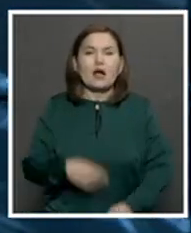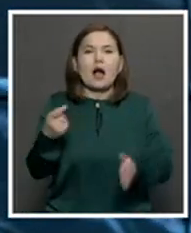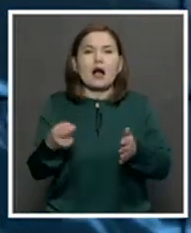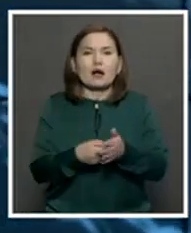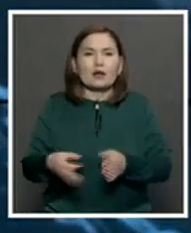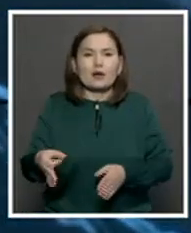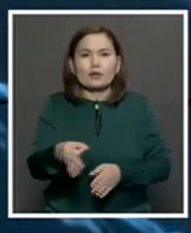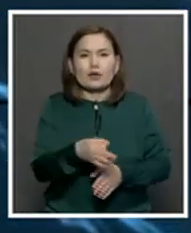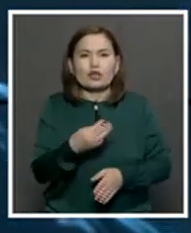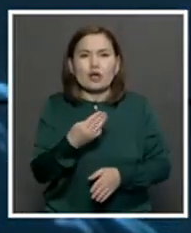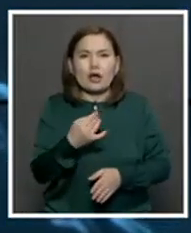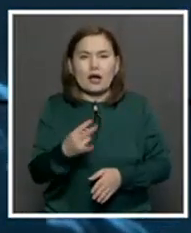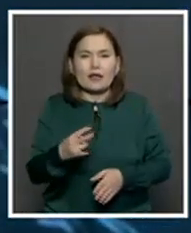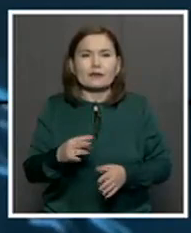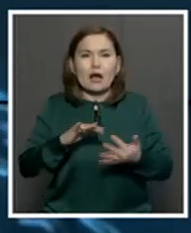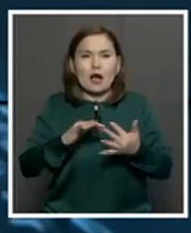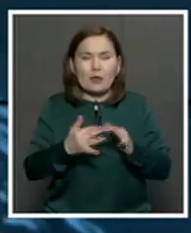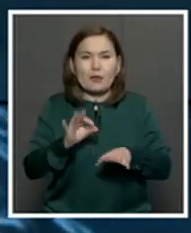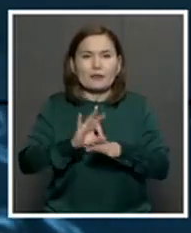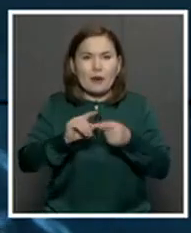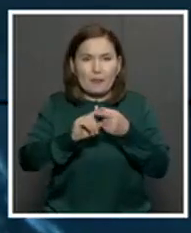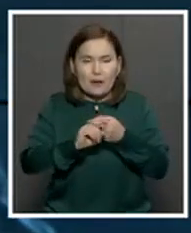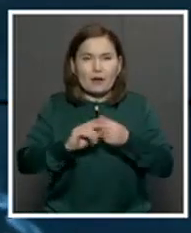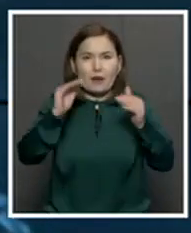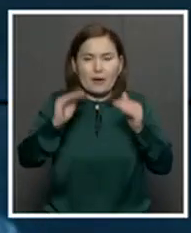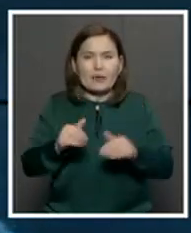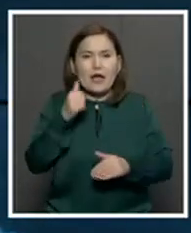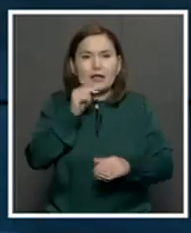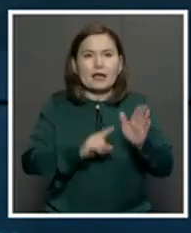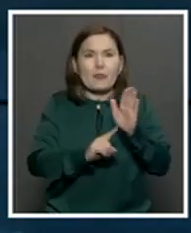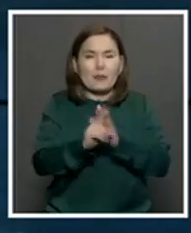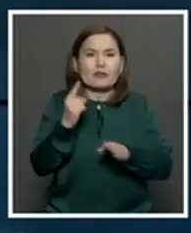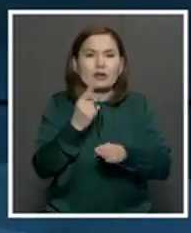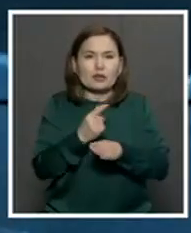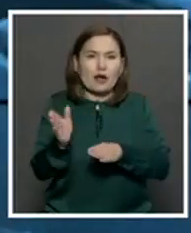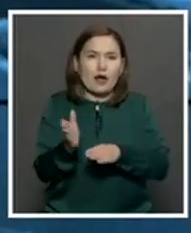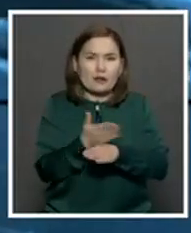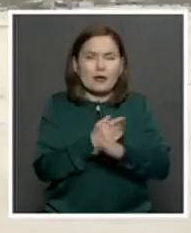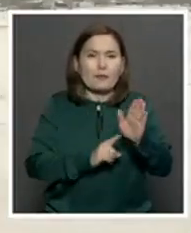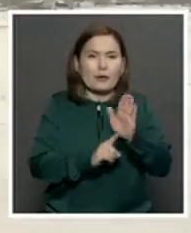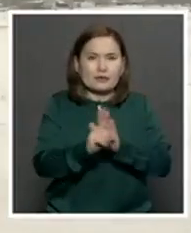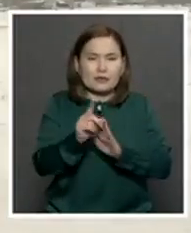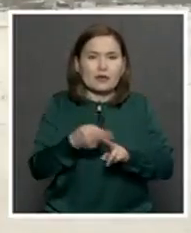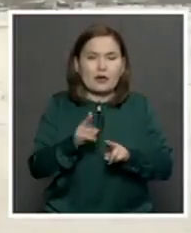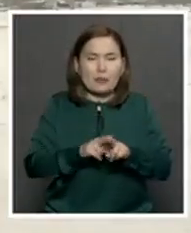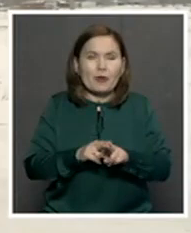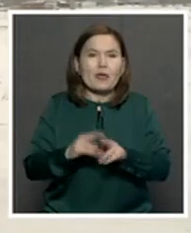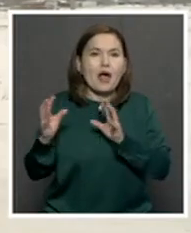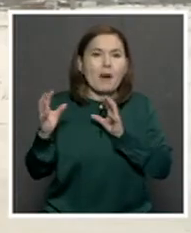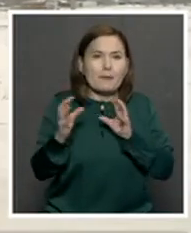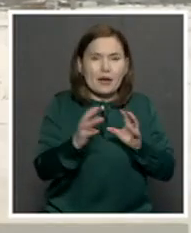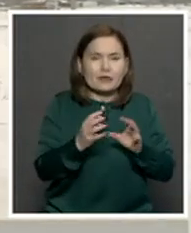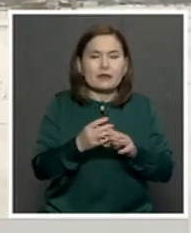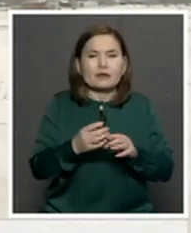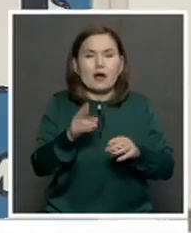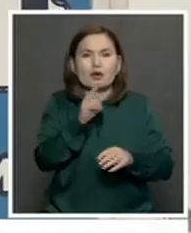Қарағанды облысының Шахан кентінде эпидахуалдың жақсаруына байланысты ертеңнен бастап шектеулер алынады. Енді кентте әлеуметтік, қоғамдық, мәдени